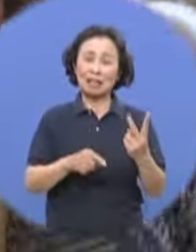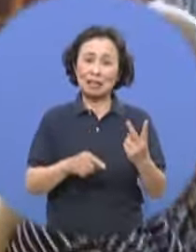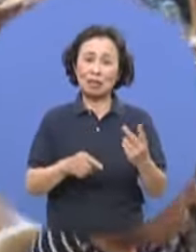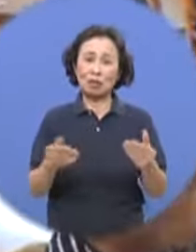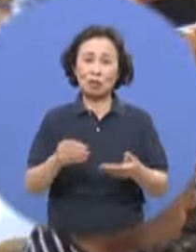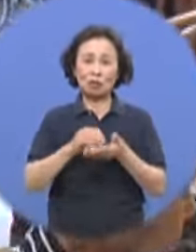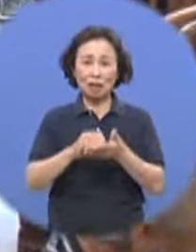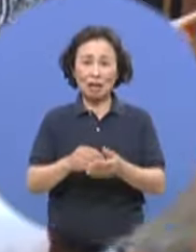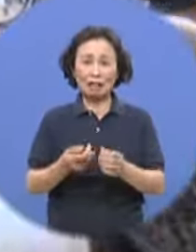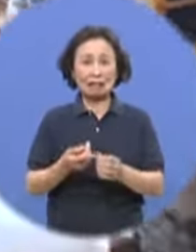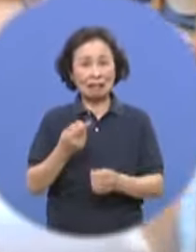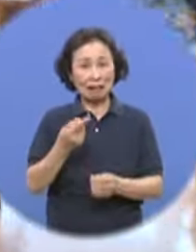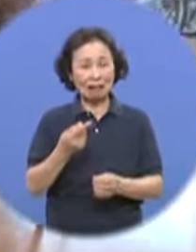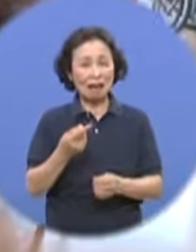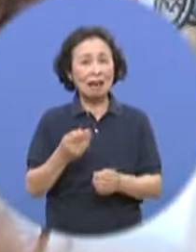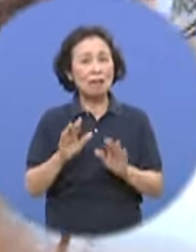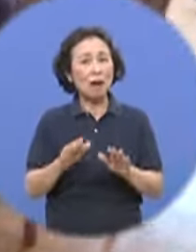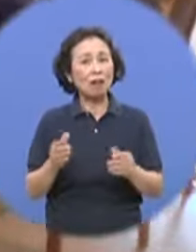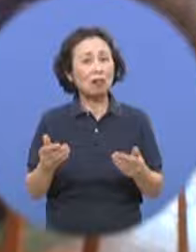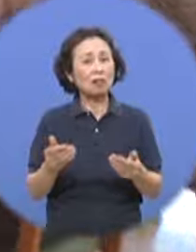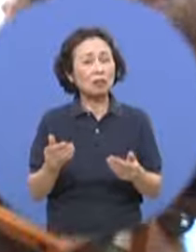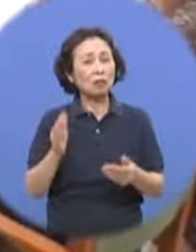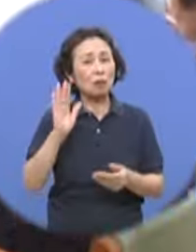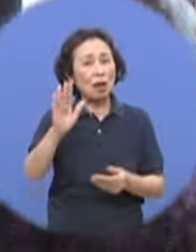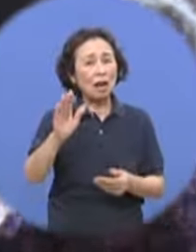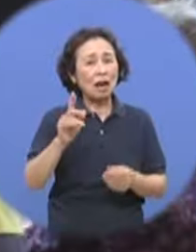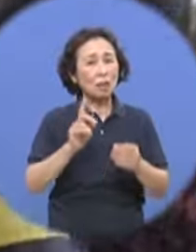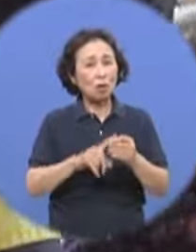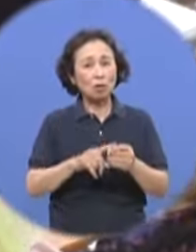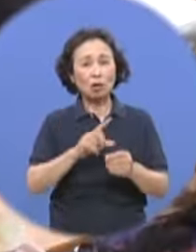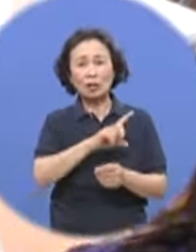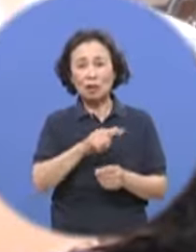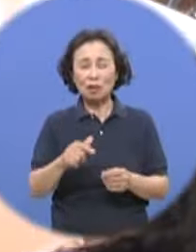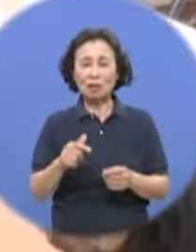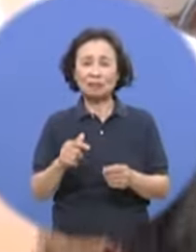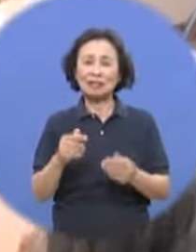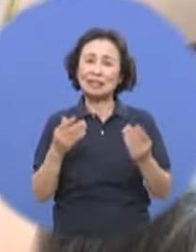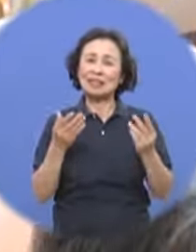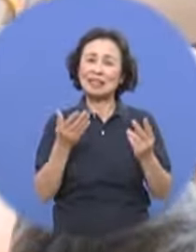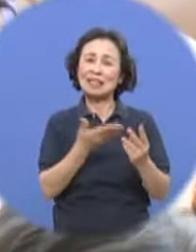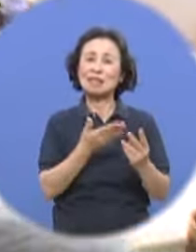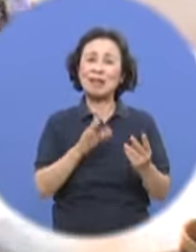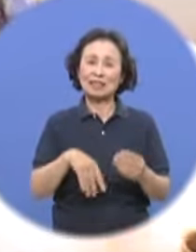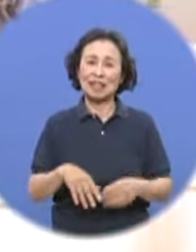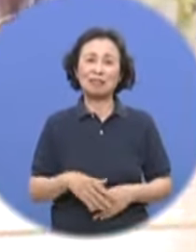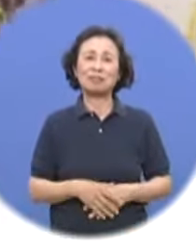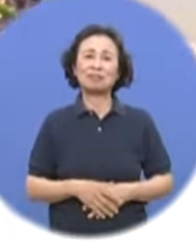や現在の仕事、今後の目標などを聞きました。